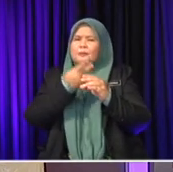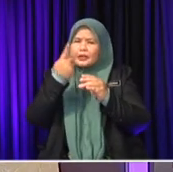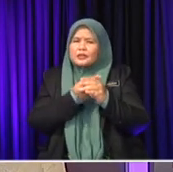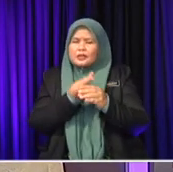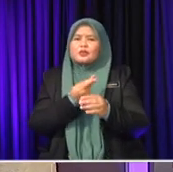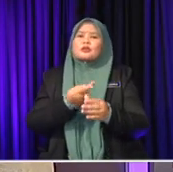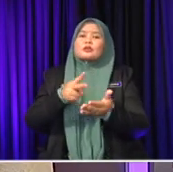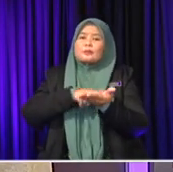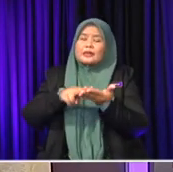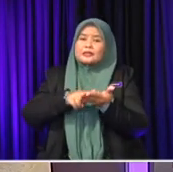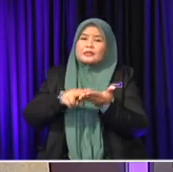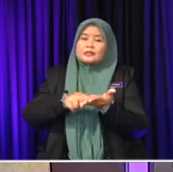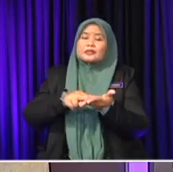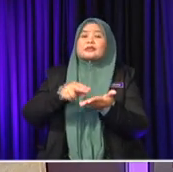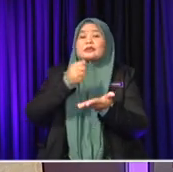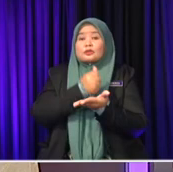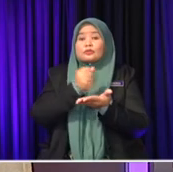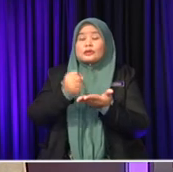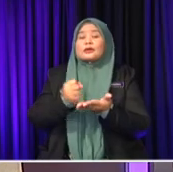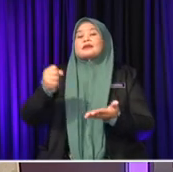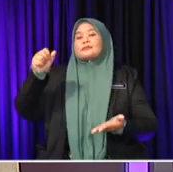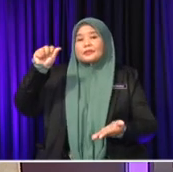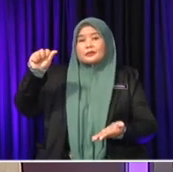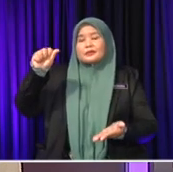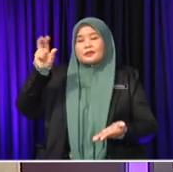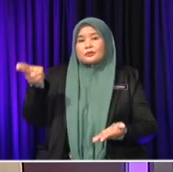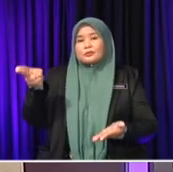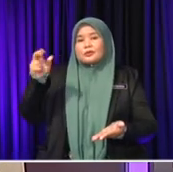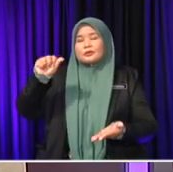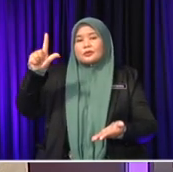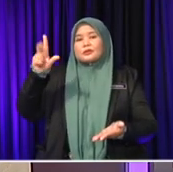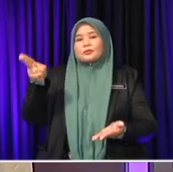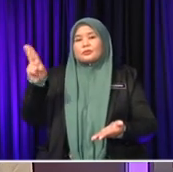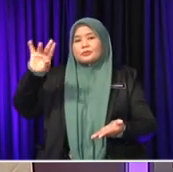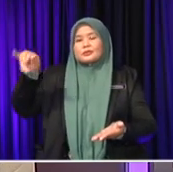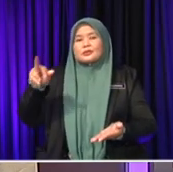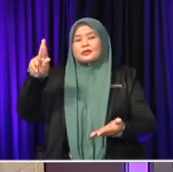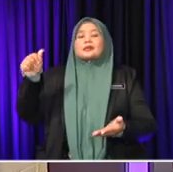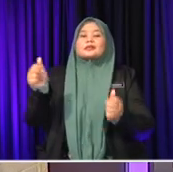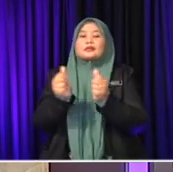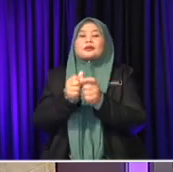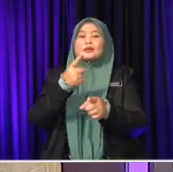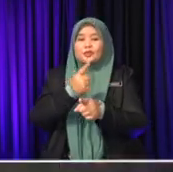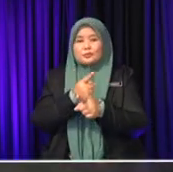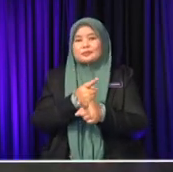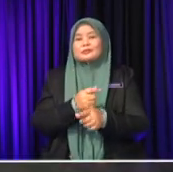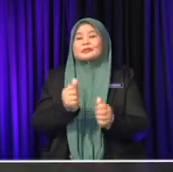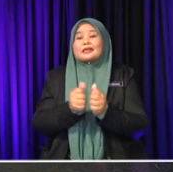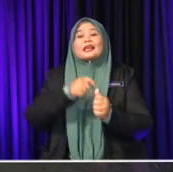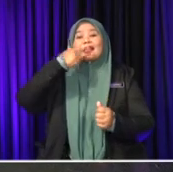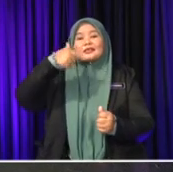membaca surah al-hujurat ayat 13 ini dengan betul bertajwid dan lancar Oke baik